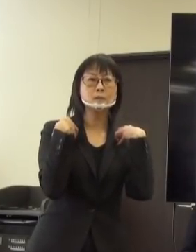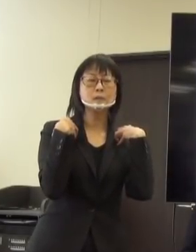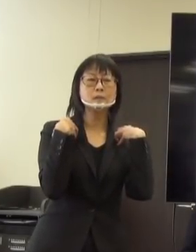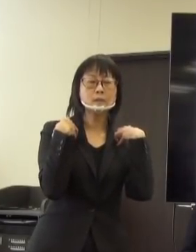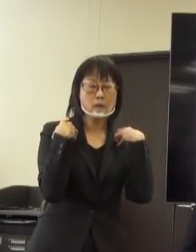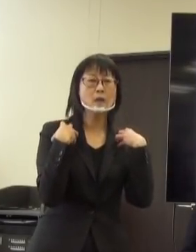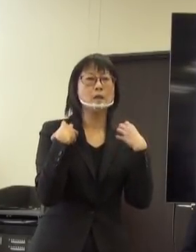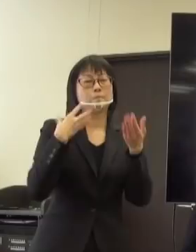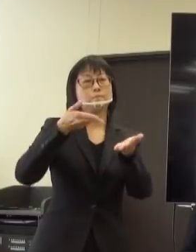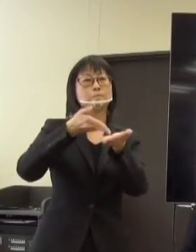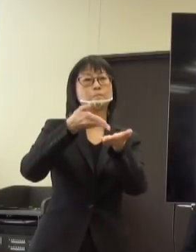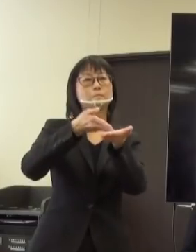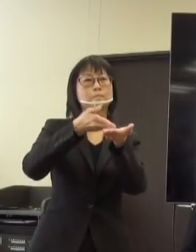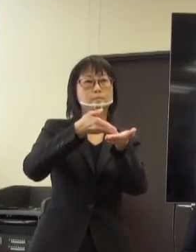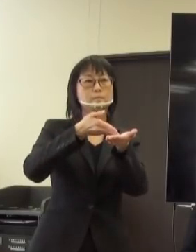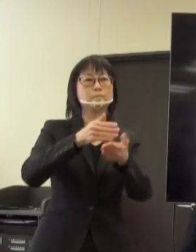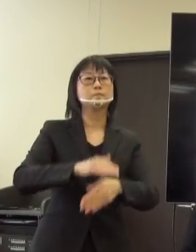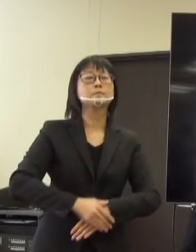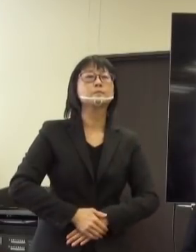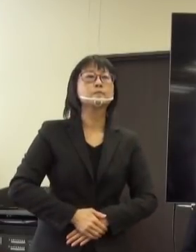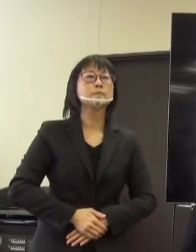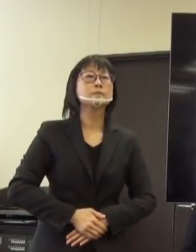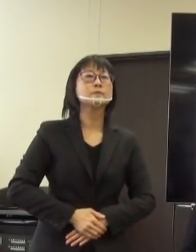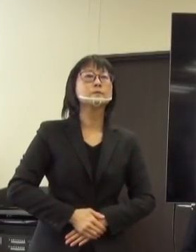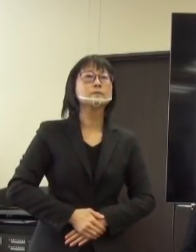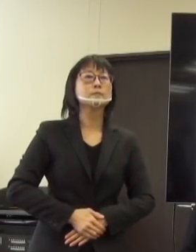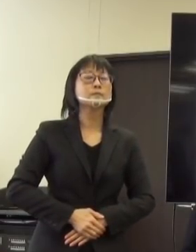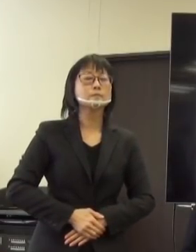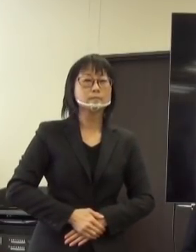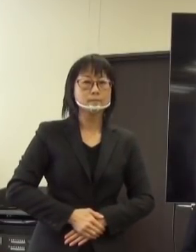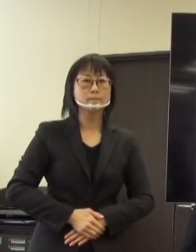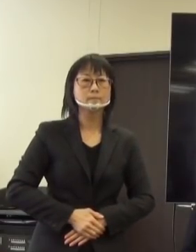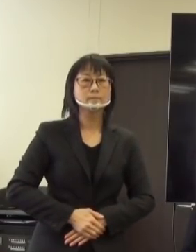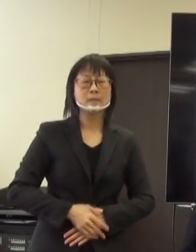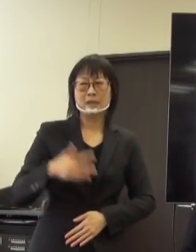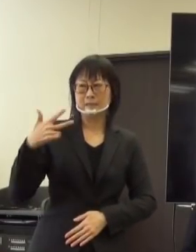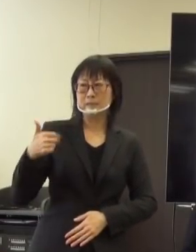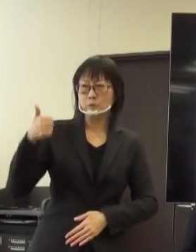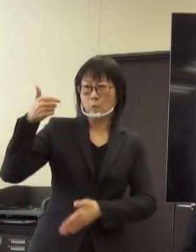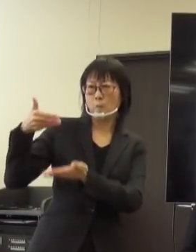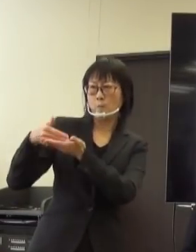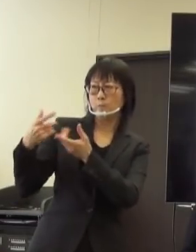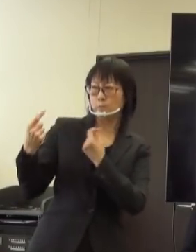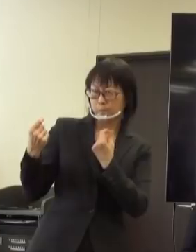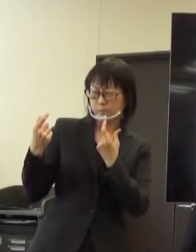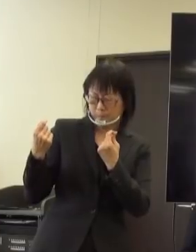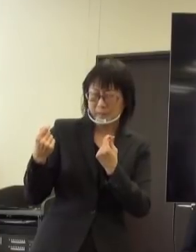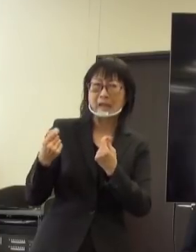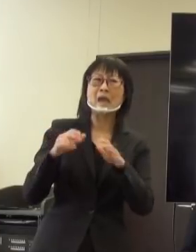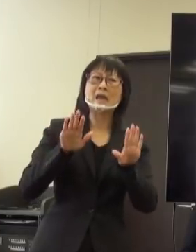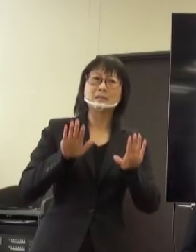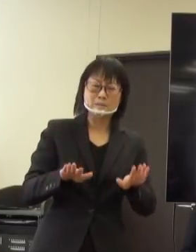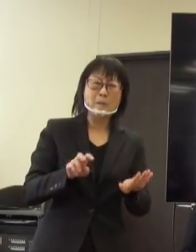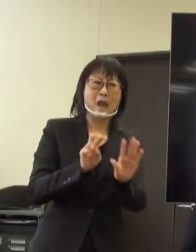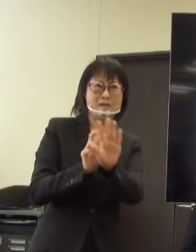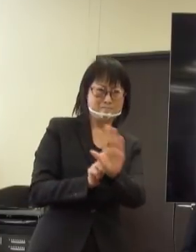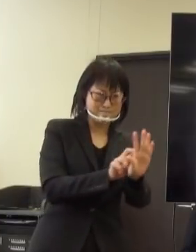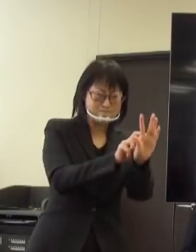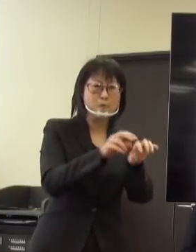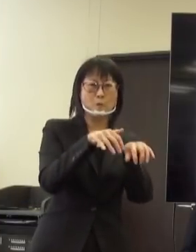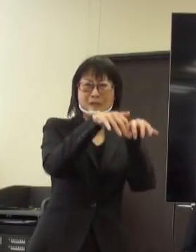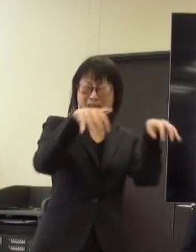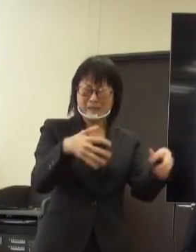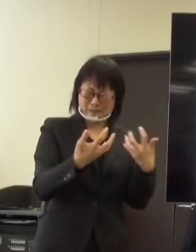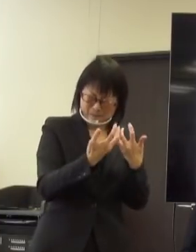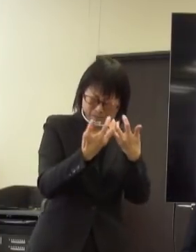ししたいと思います。市長申し上げましたように非常に医療体制が逼迫しております。その